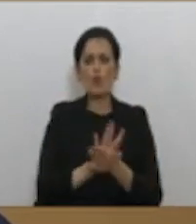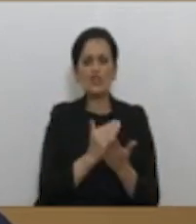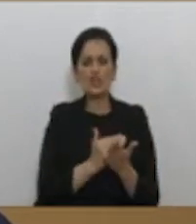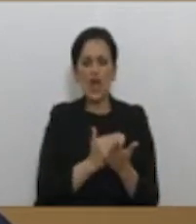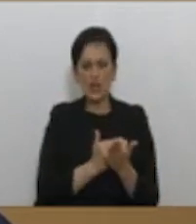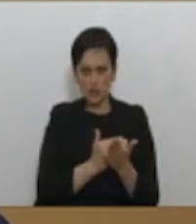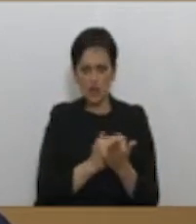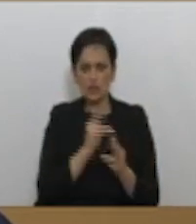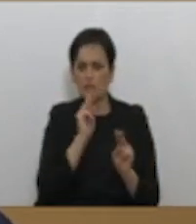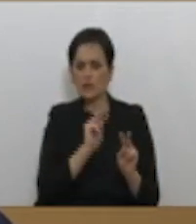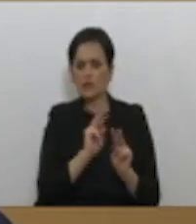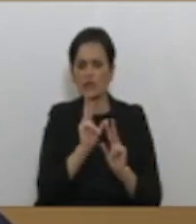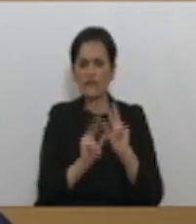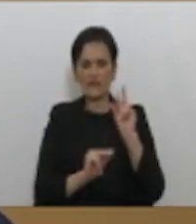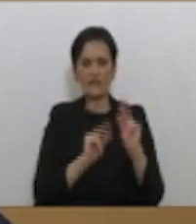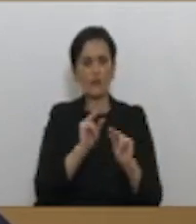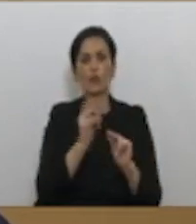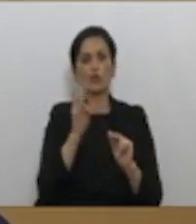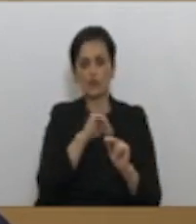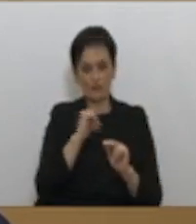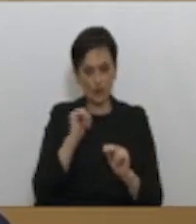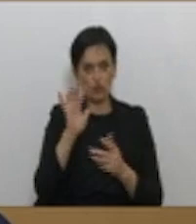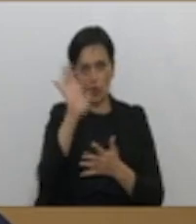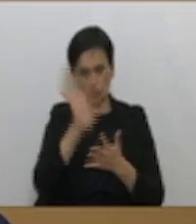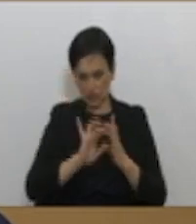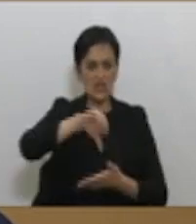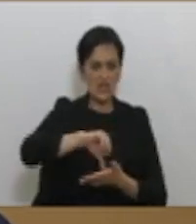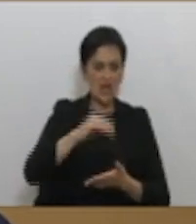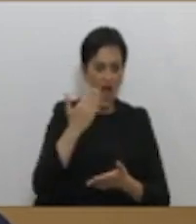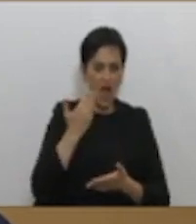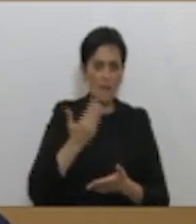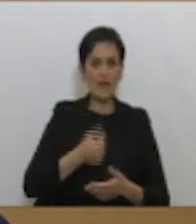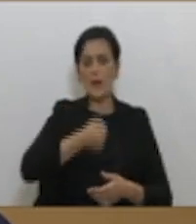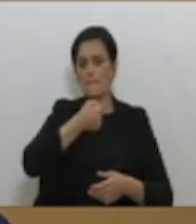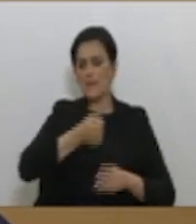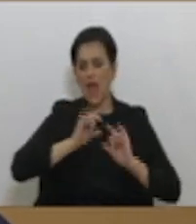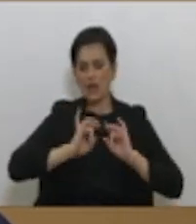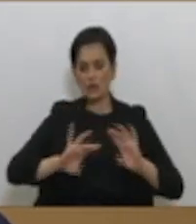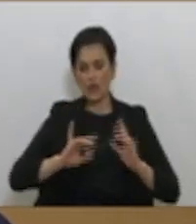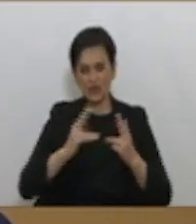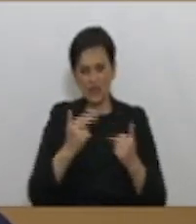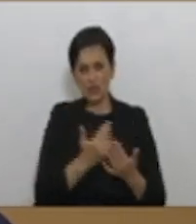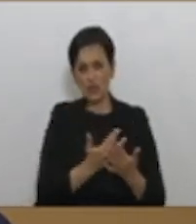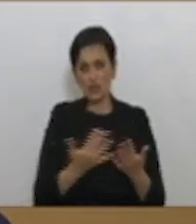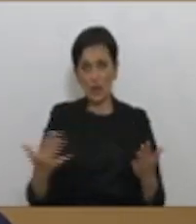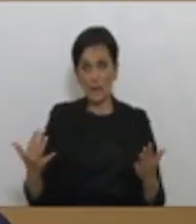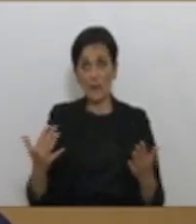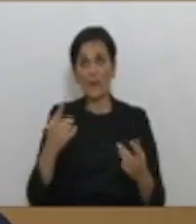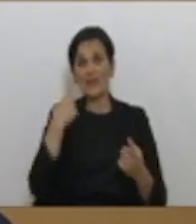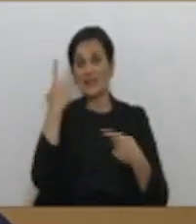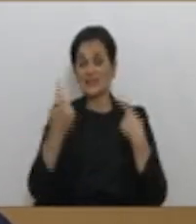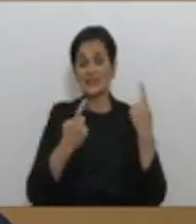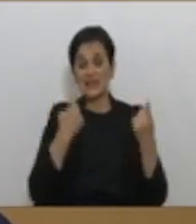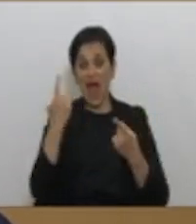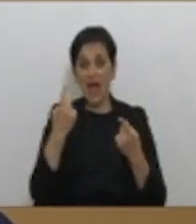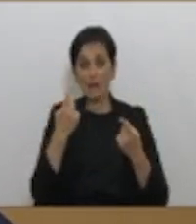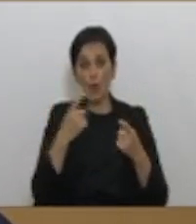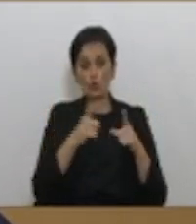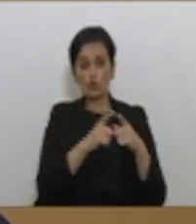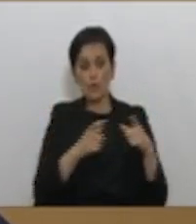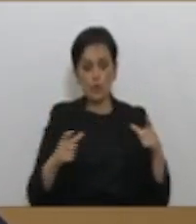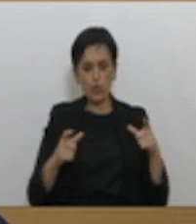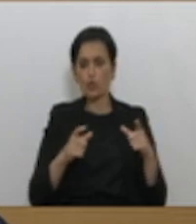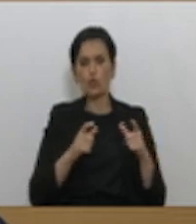ტირაჟირება გაუკეთოს მას. Თვითონ გააკეთოს განცხადებები, გამოსვლები, პრესკონფერენციები და ასე შემდეგ, საინფორმაციო ბუკლეტების გამოშვები